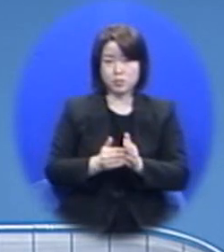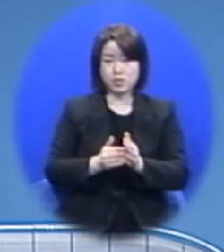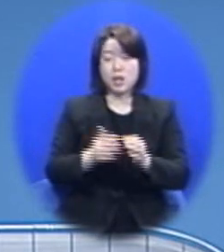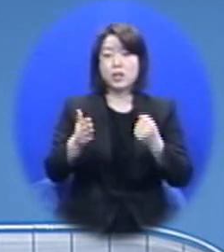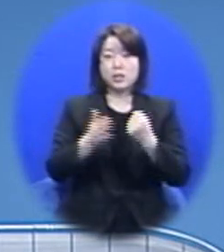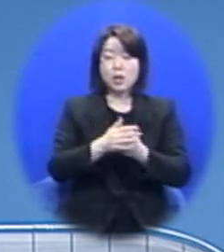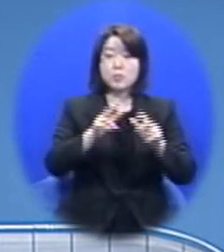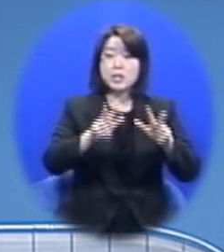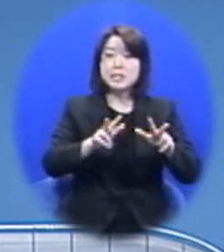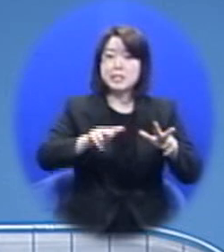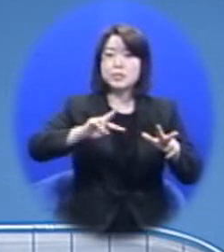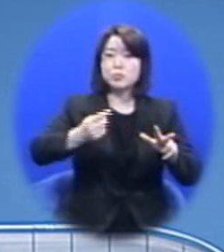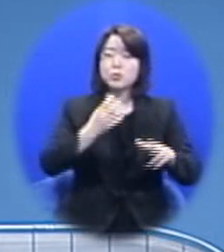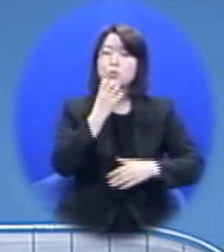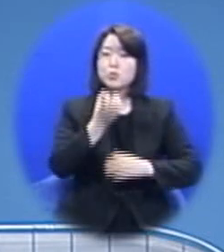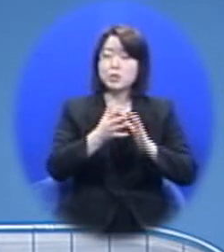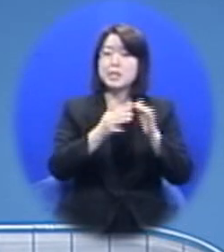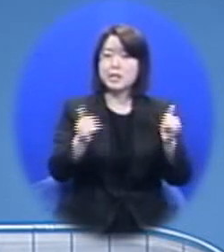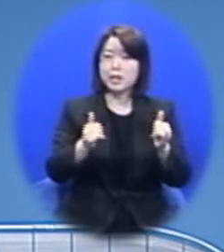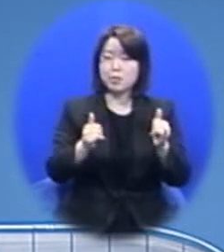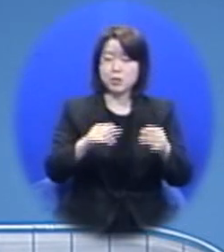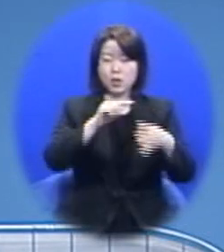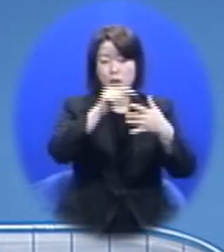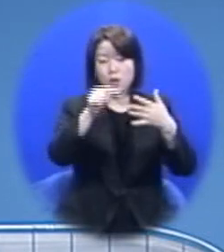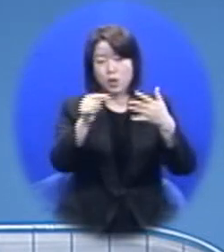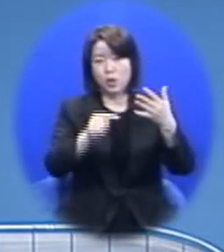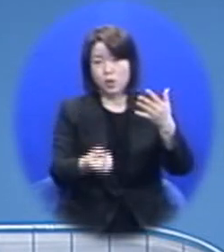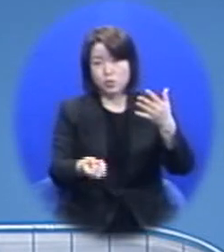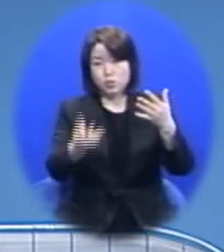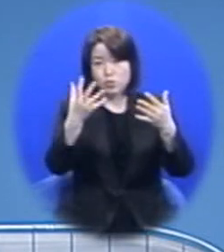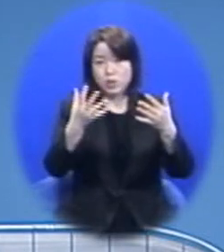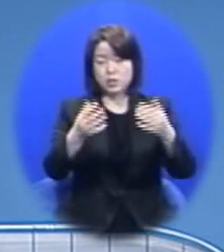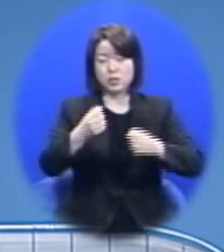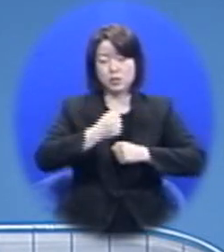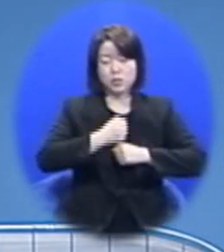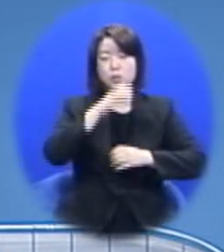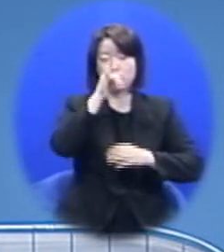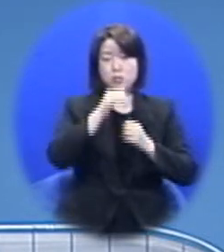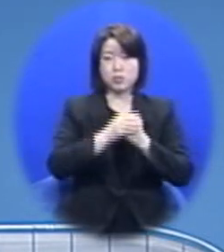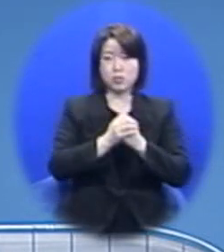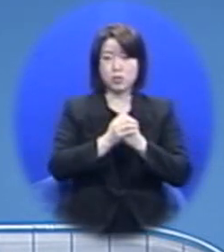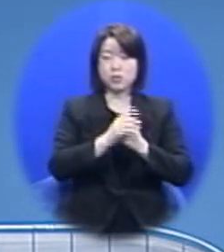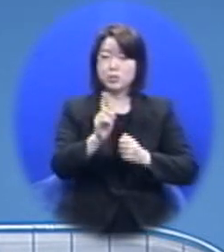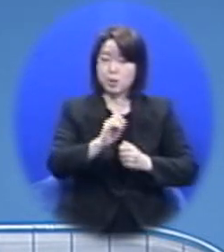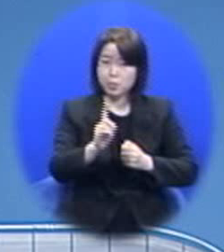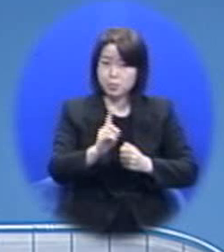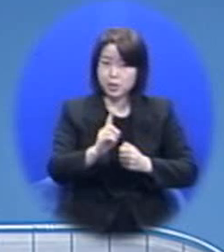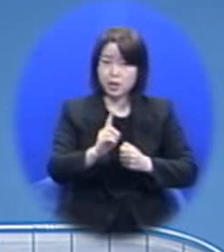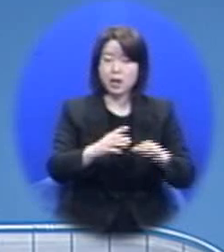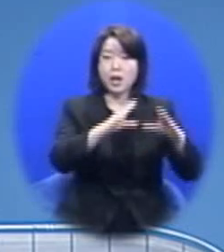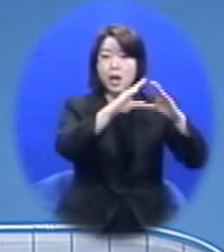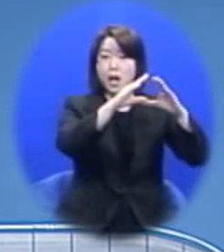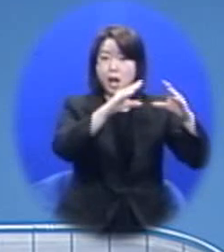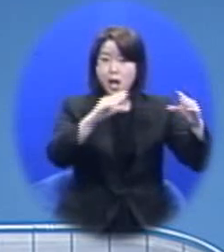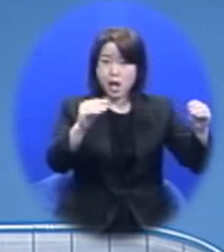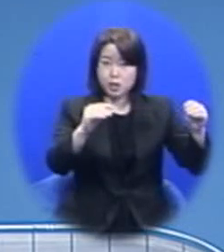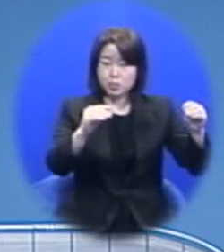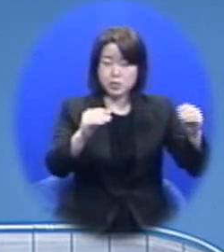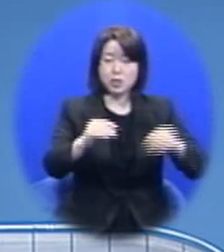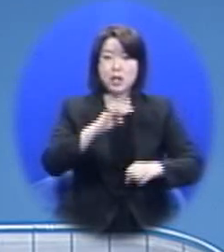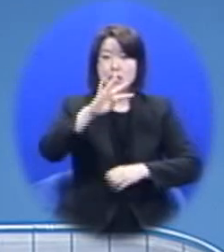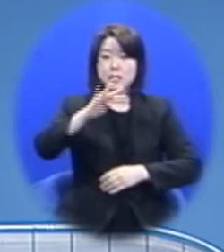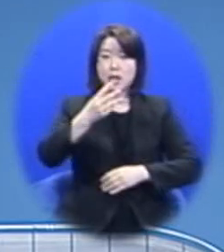지키더라고요. 유월절이 뭡니까? 430년이나 이집트에서 종살이하다가 해방받은